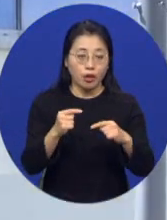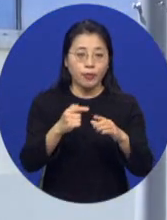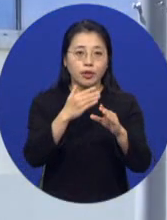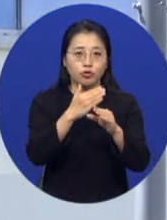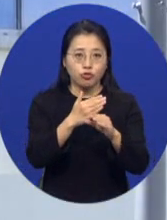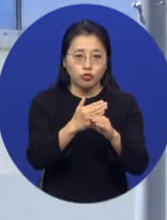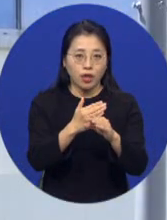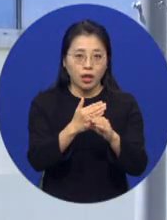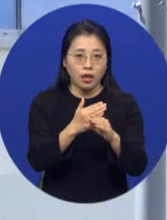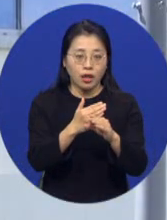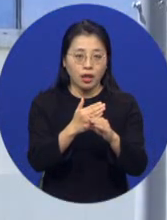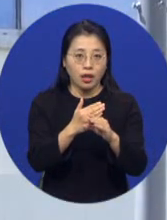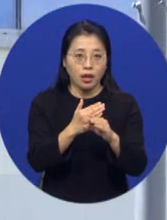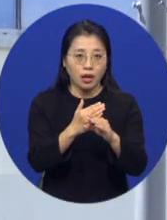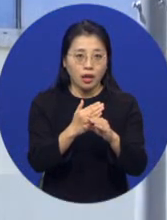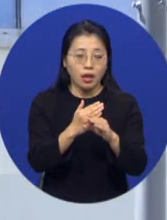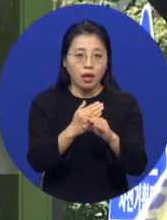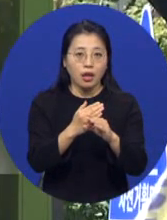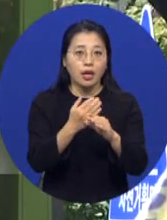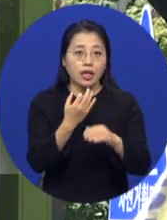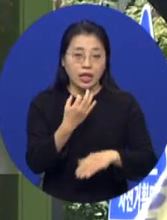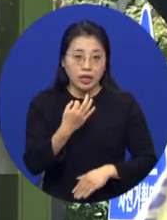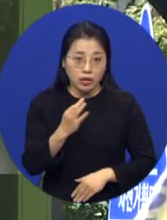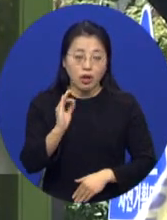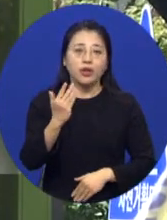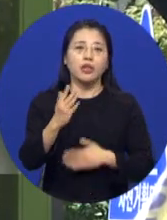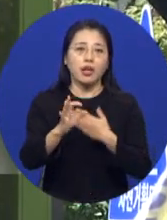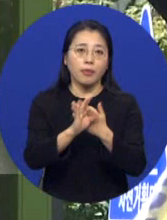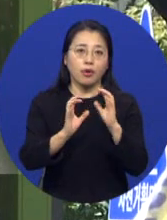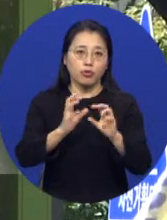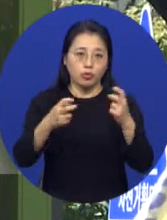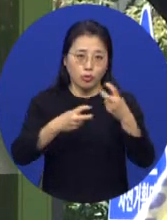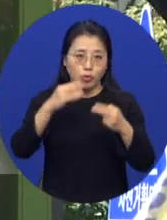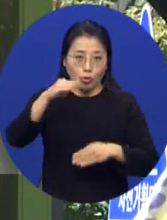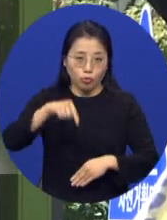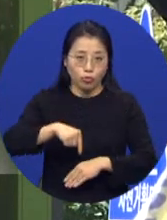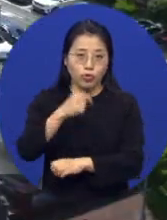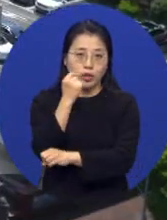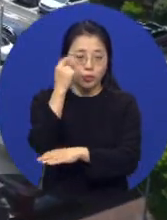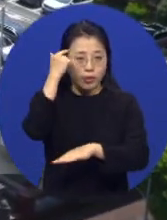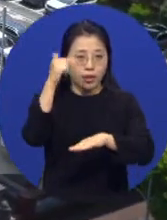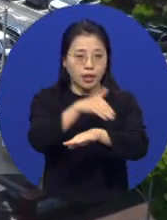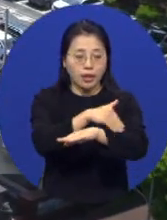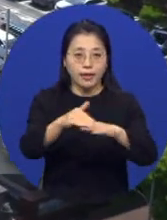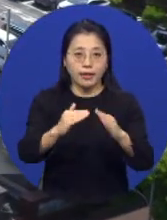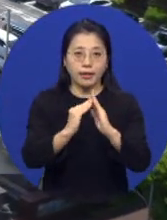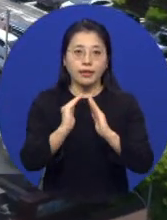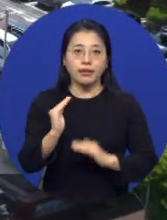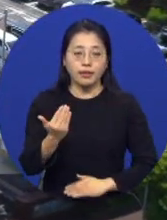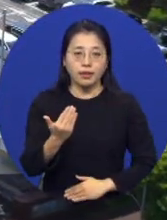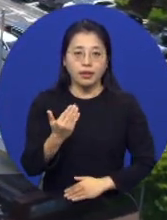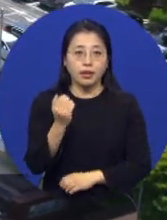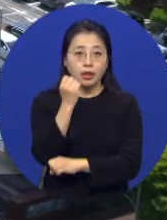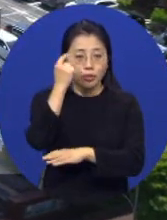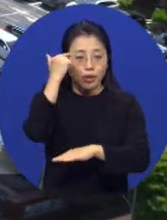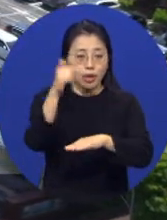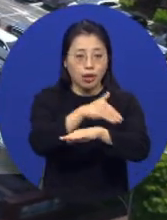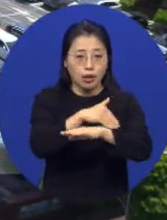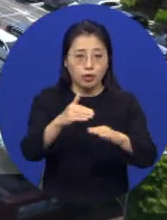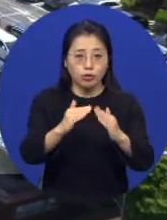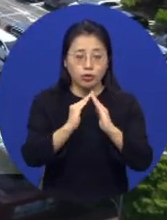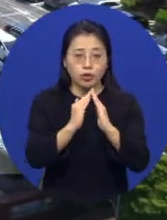동의나 조건부 동의 결정이 나면 국토부가 기본계획을 세우게 됩니다 기본 계획을 수립하려면